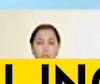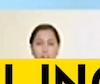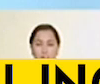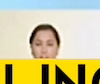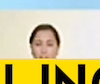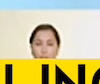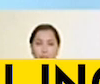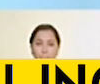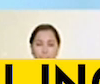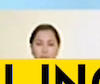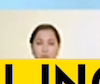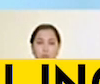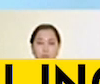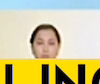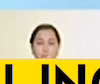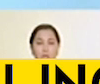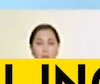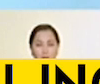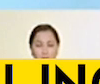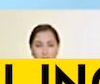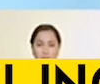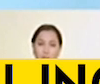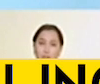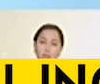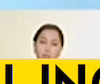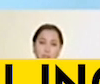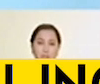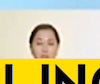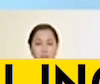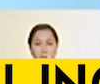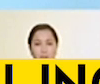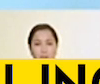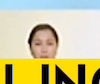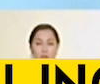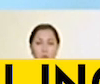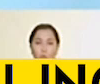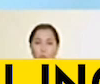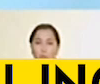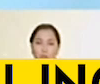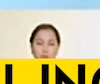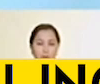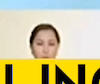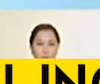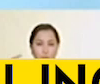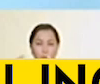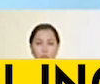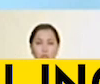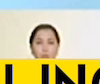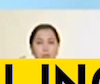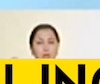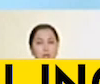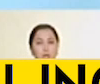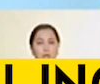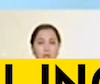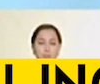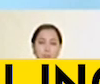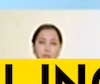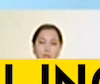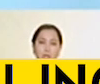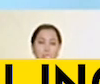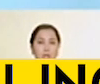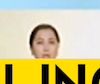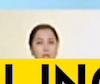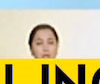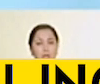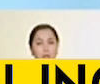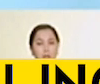Aytganingiz kelsin, dedi onamning chehrasi ochilib. Hamal amal. O'lmagan kul